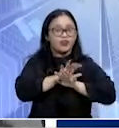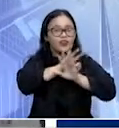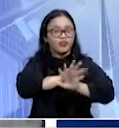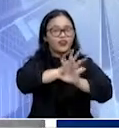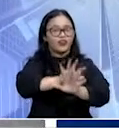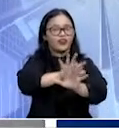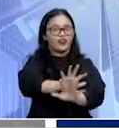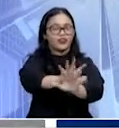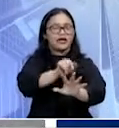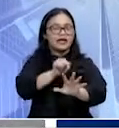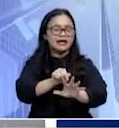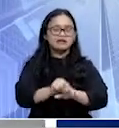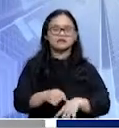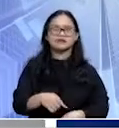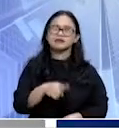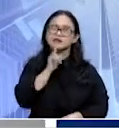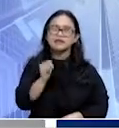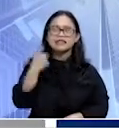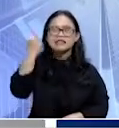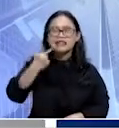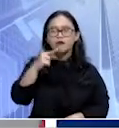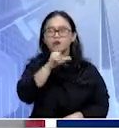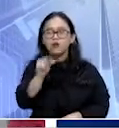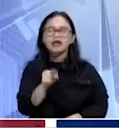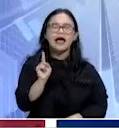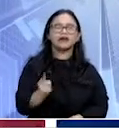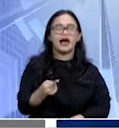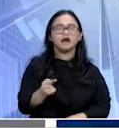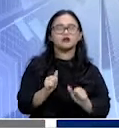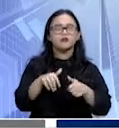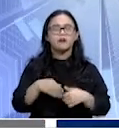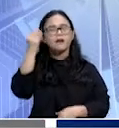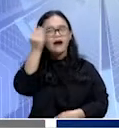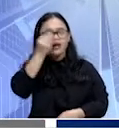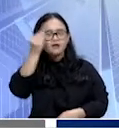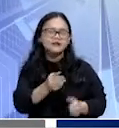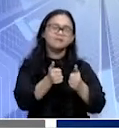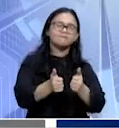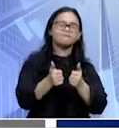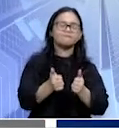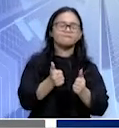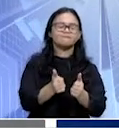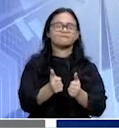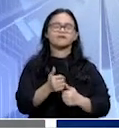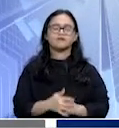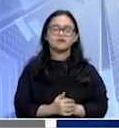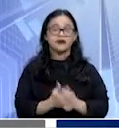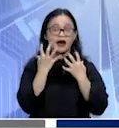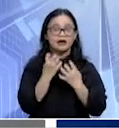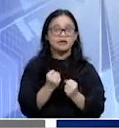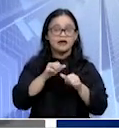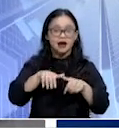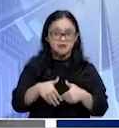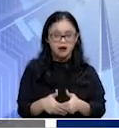jadikan salah satu kekuatan kelebihan atraksi baru di Kota Solo. Harapannya ini